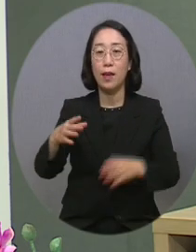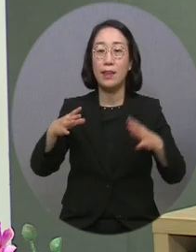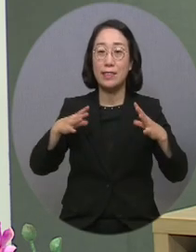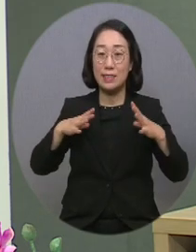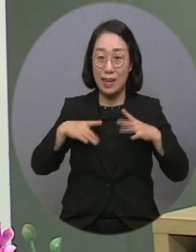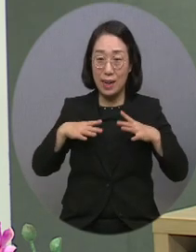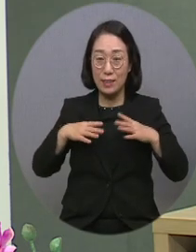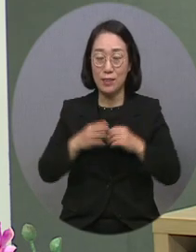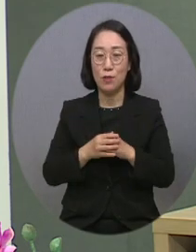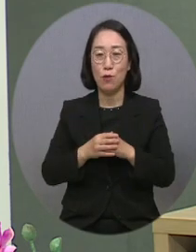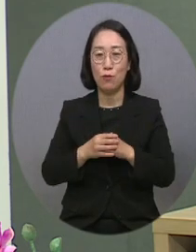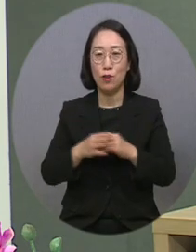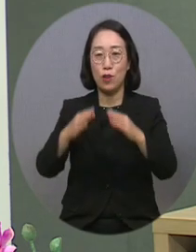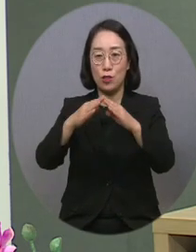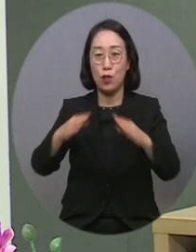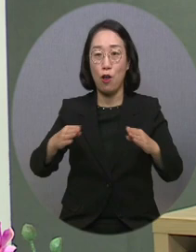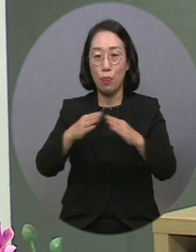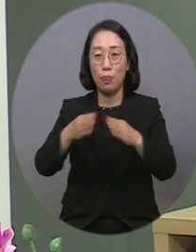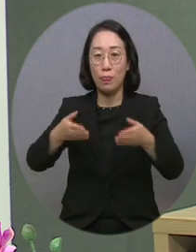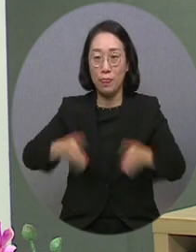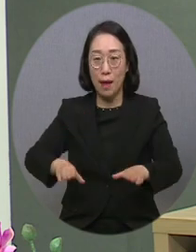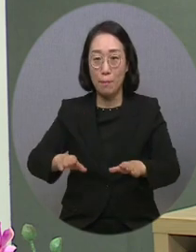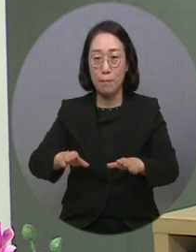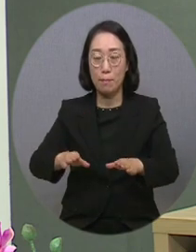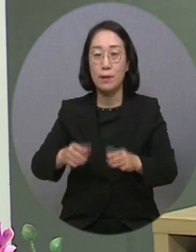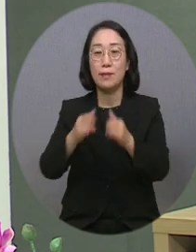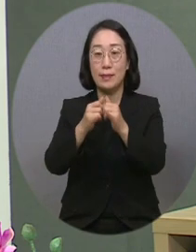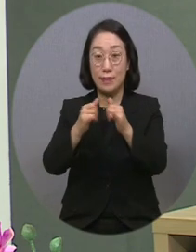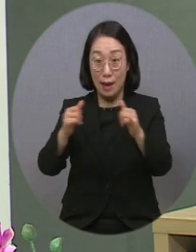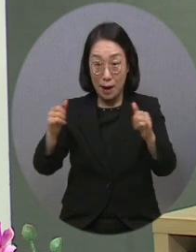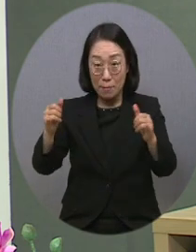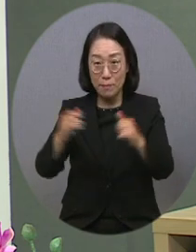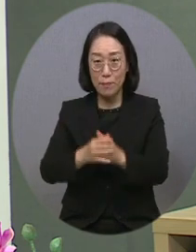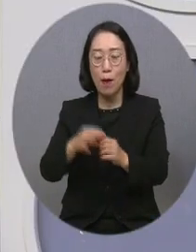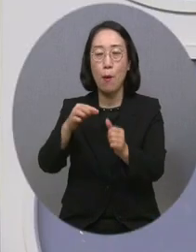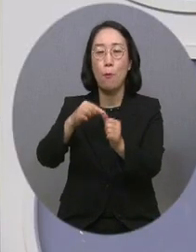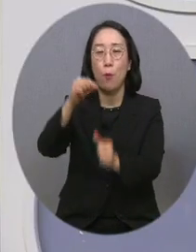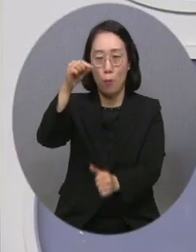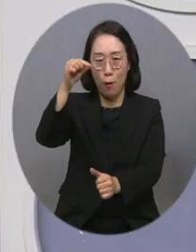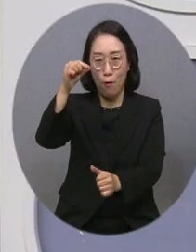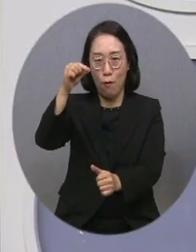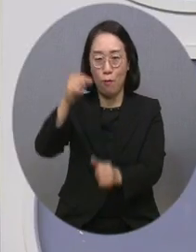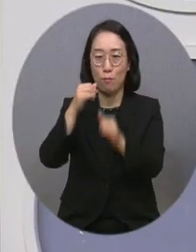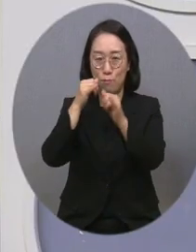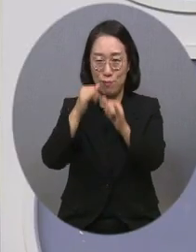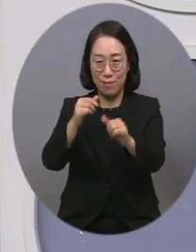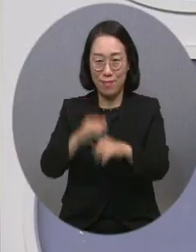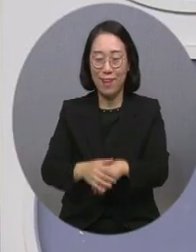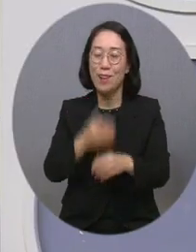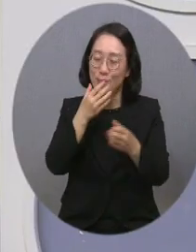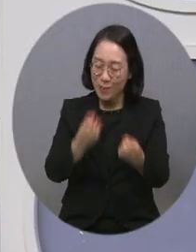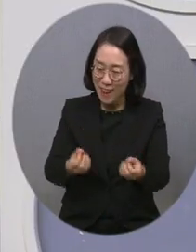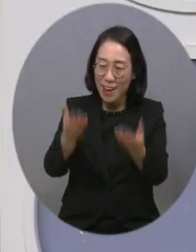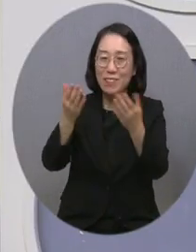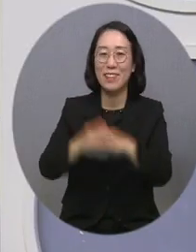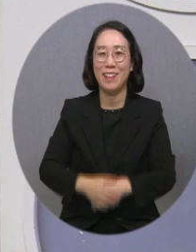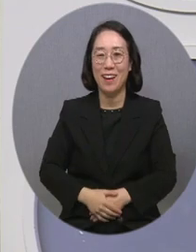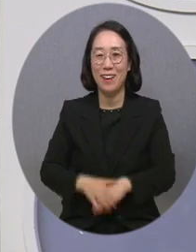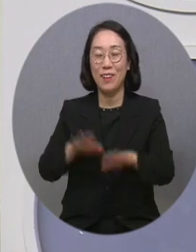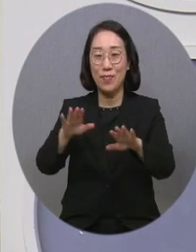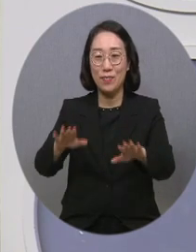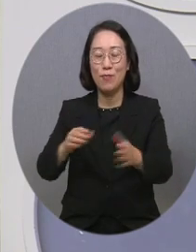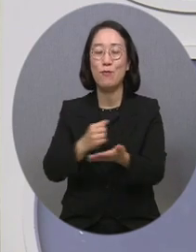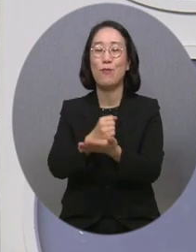자랑스러운 인물로 예. 선정이 되셨다고 아, 예. 예, 축하합니다. 예. 아유, 감사합니다. 예, 오늘 또